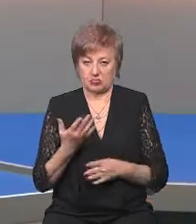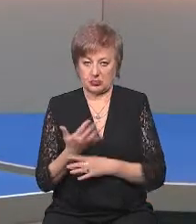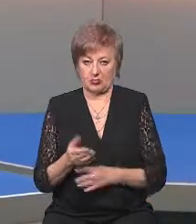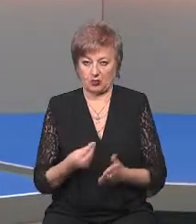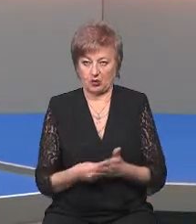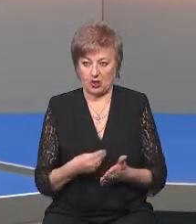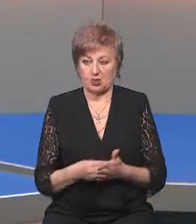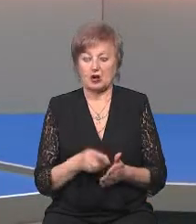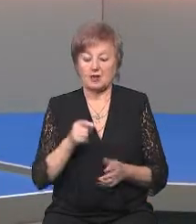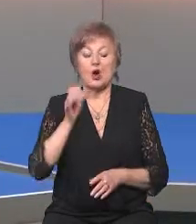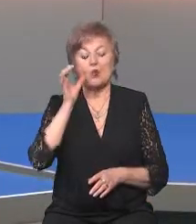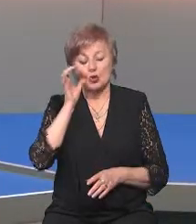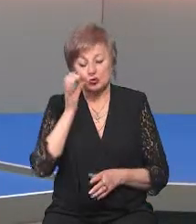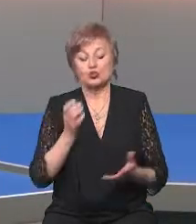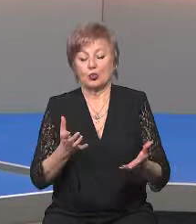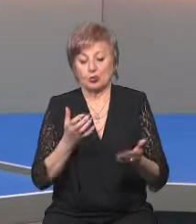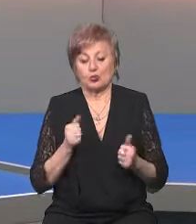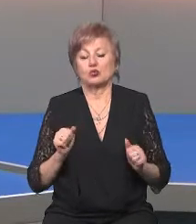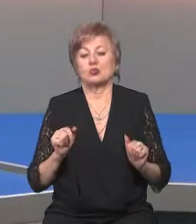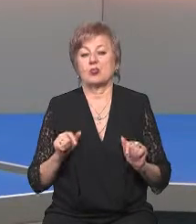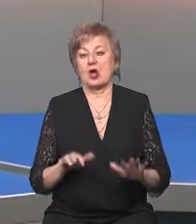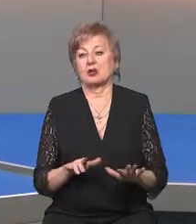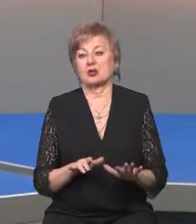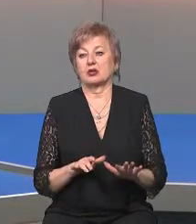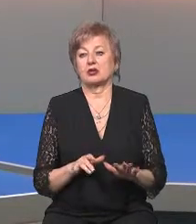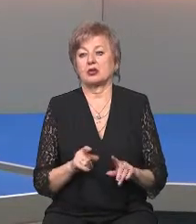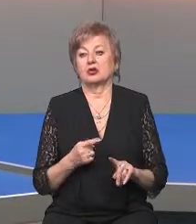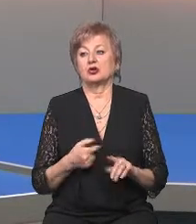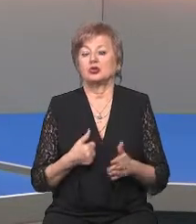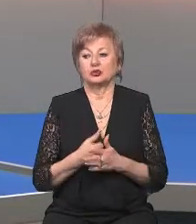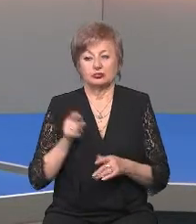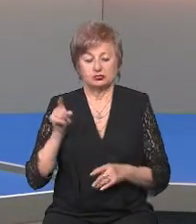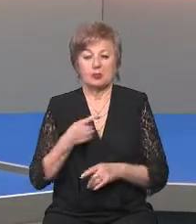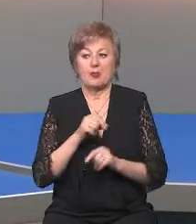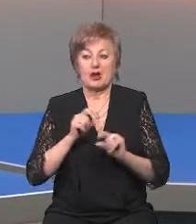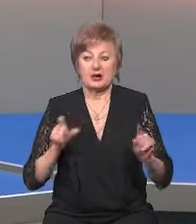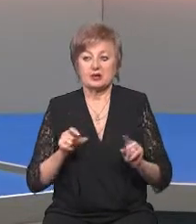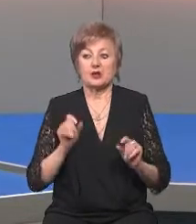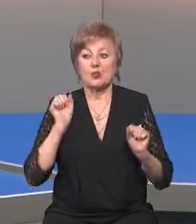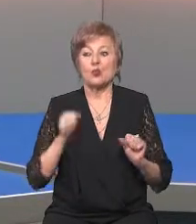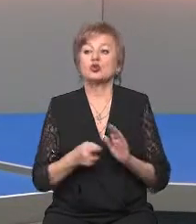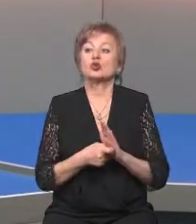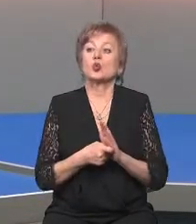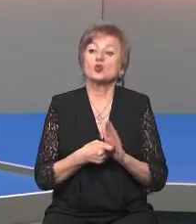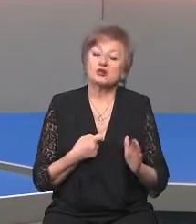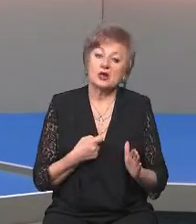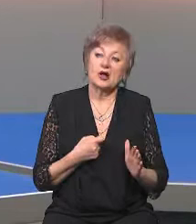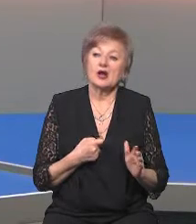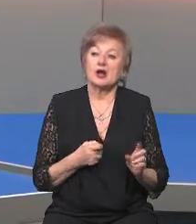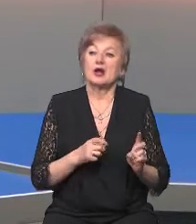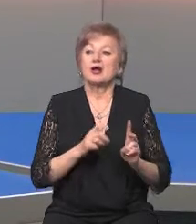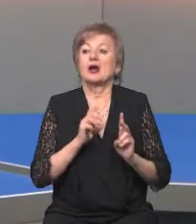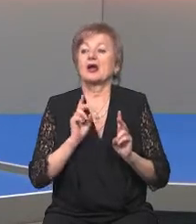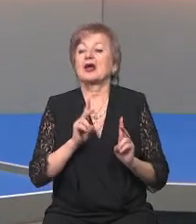вас вислухають і приймуть певні заходи до того лікувального закладу. Ви можете дізнаватися відносно того, який